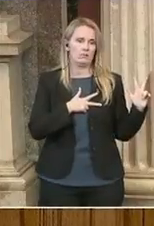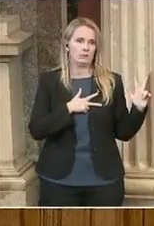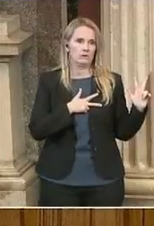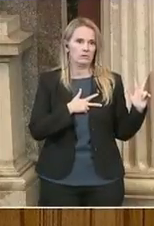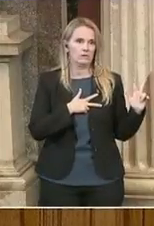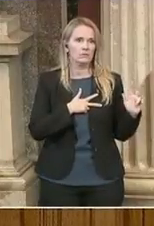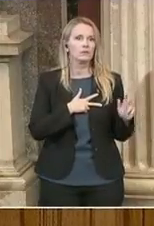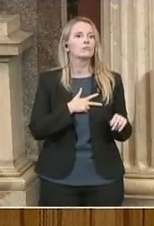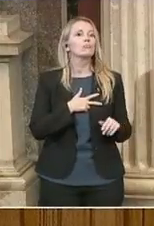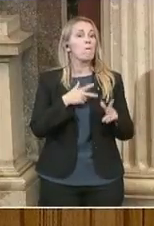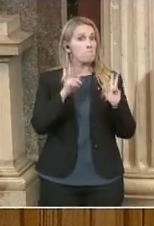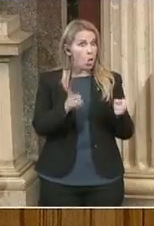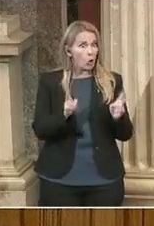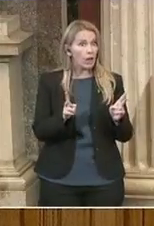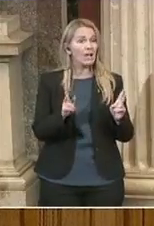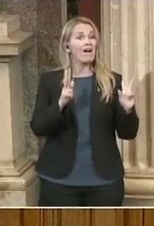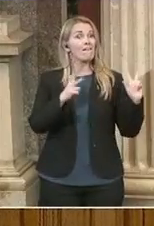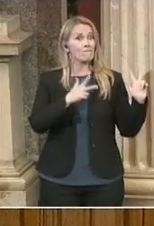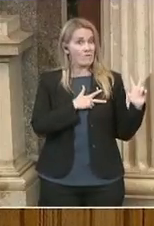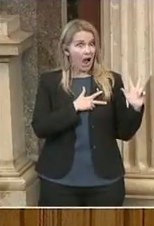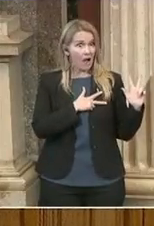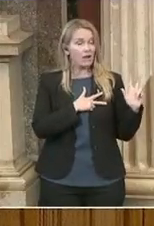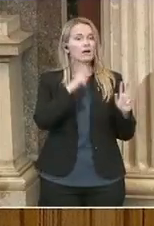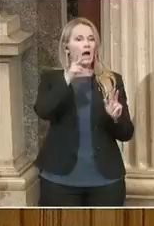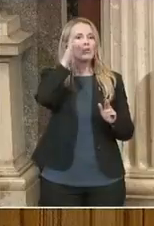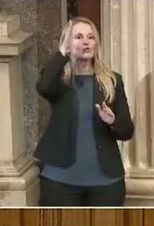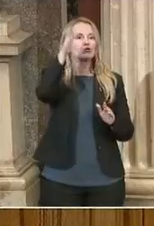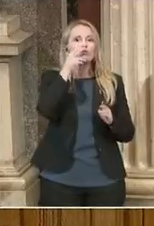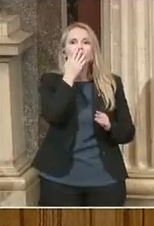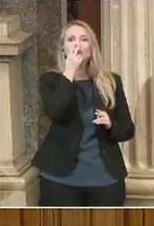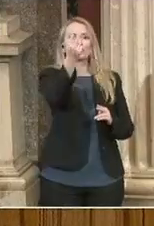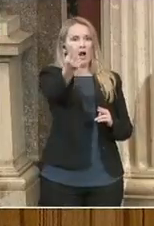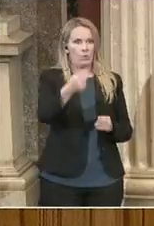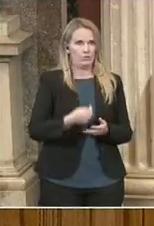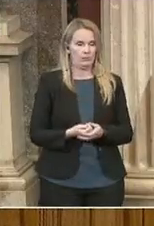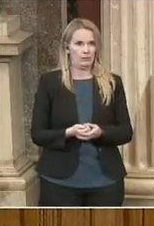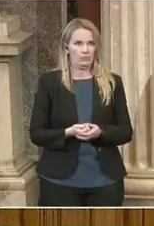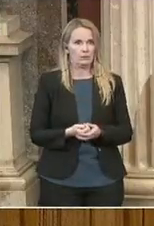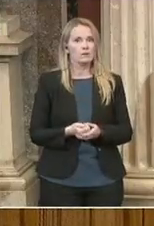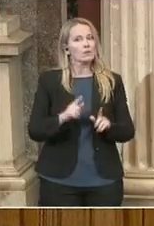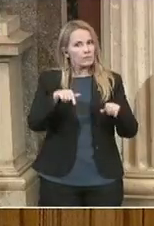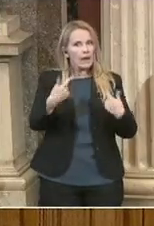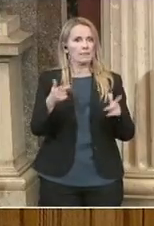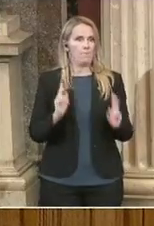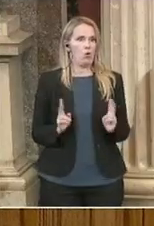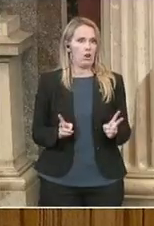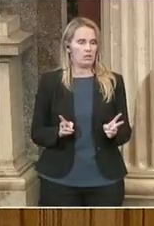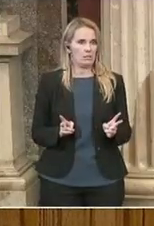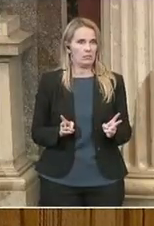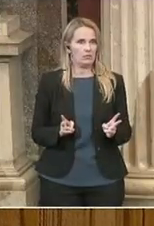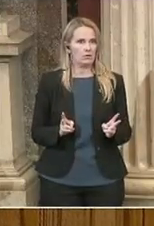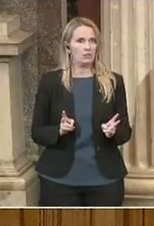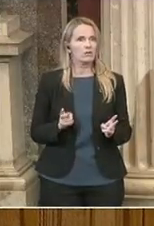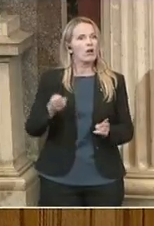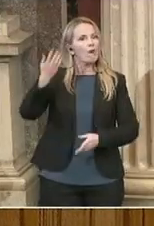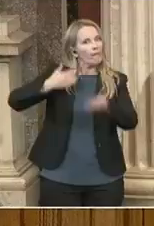und sie ermöglicht es nach vorne zu schauen sie ermöglicht es die